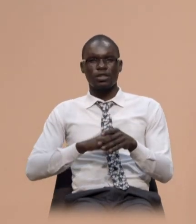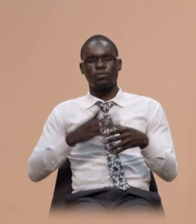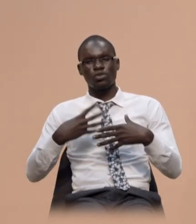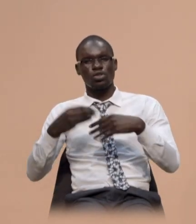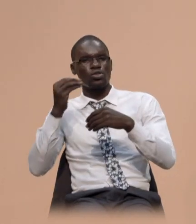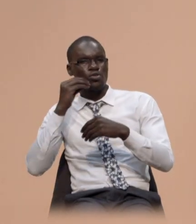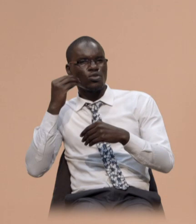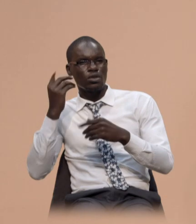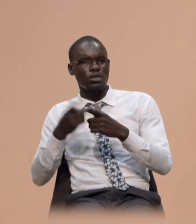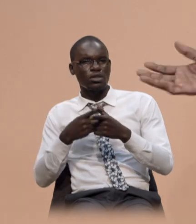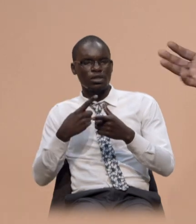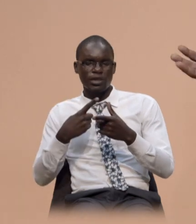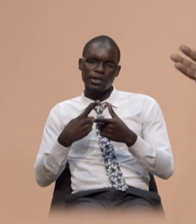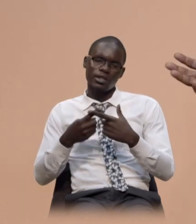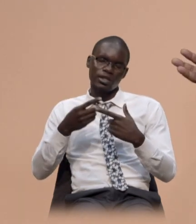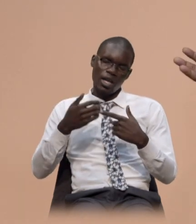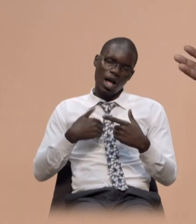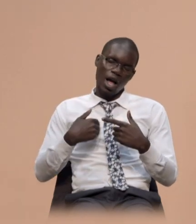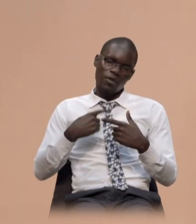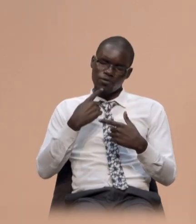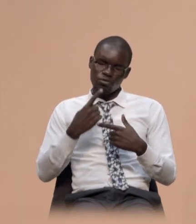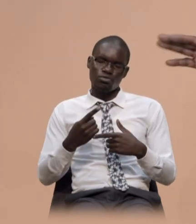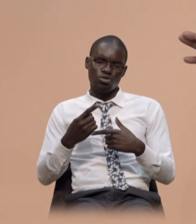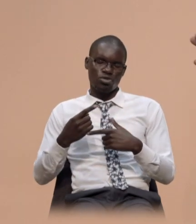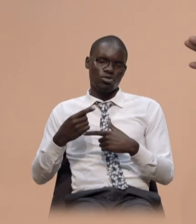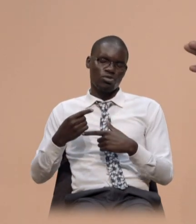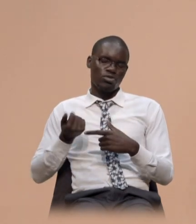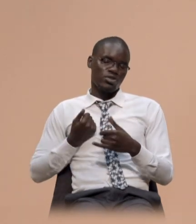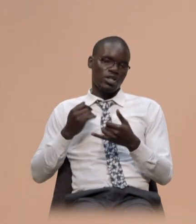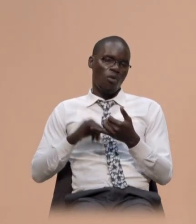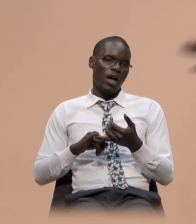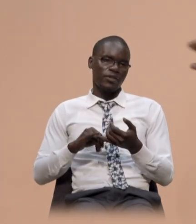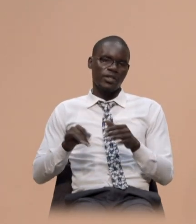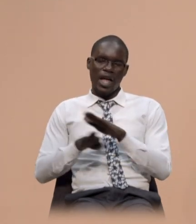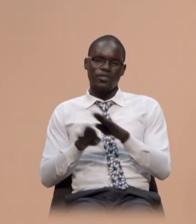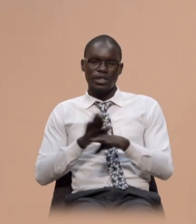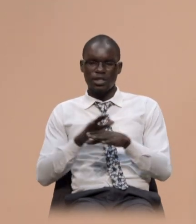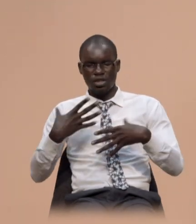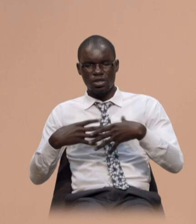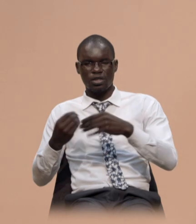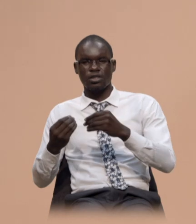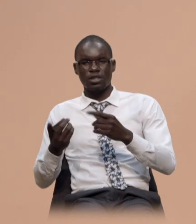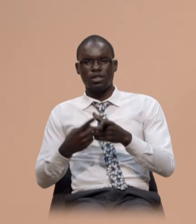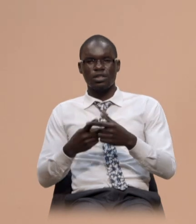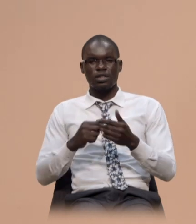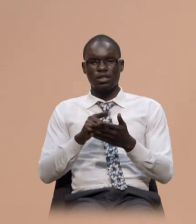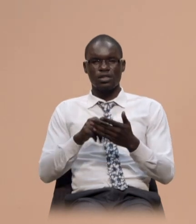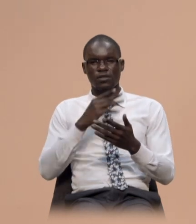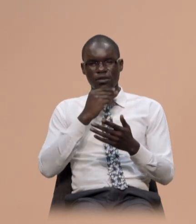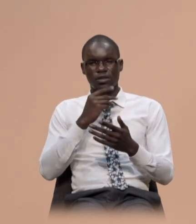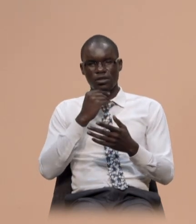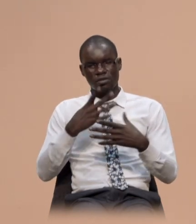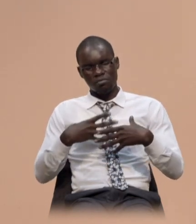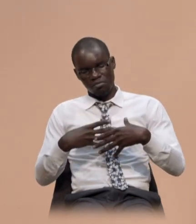nyumbani akaambia mke wake, hatuna neno lolote naloweza kufanya, mali imeenda yote. Na kwa sababu mali imeenda, ndugu huyo akaondoka kwa nyumba yake